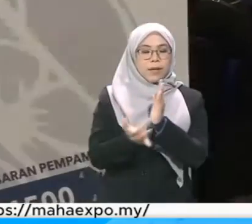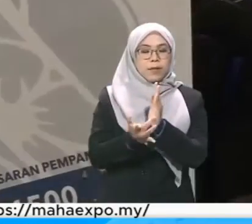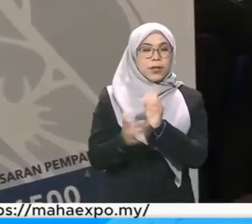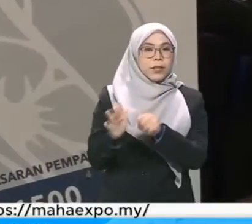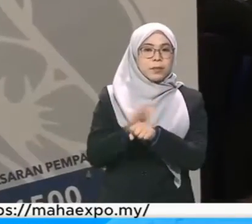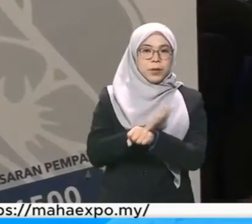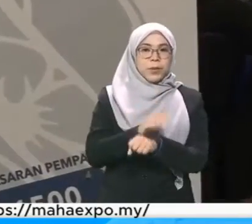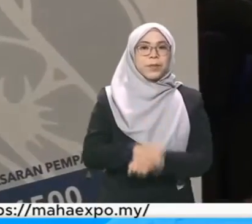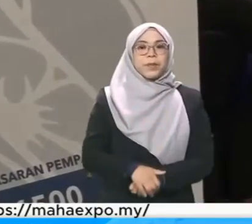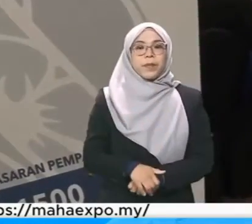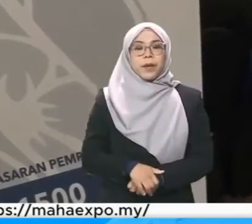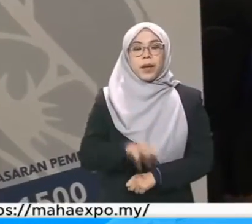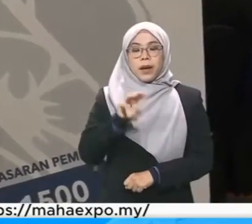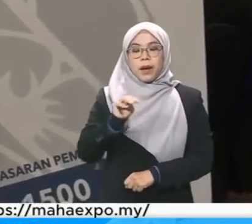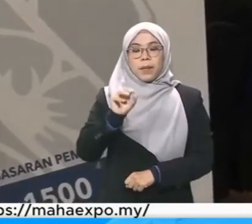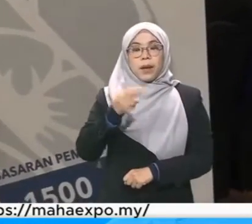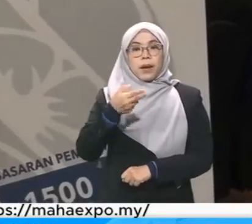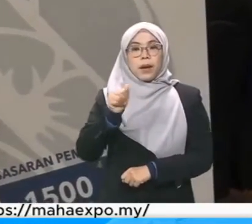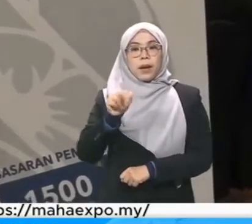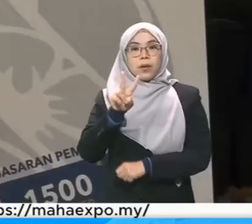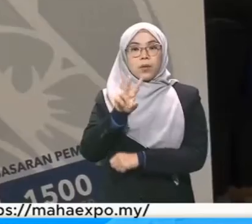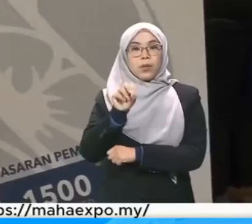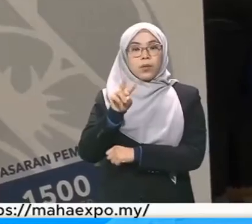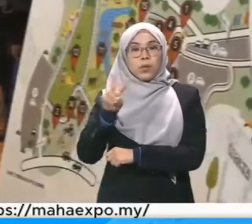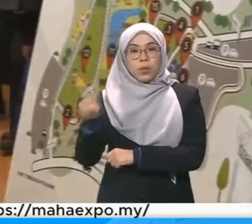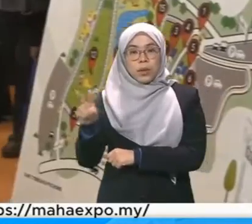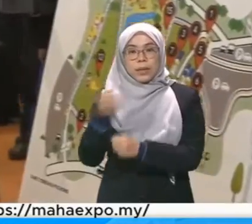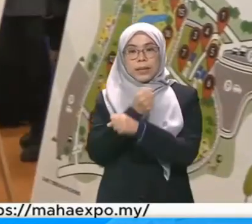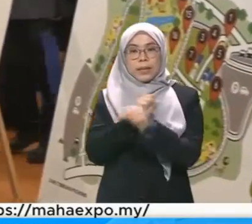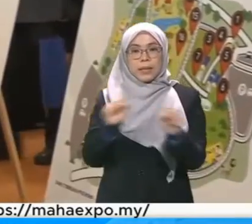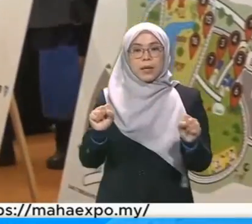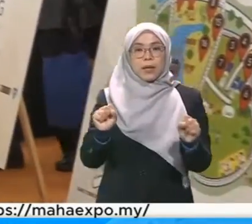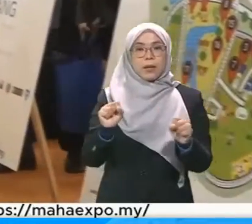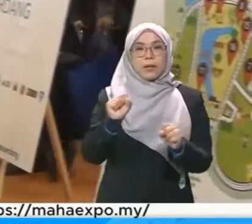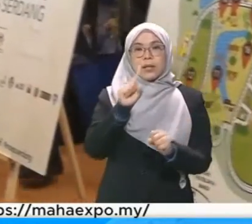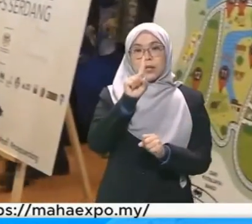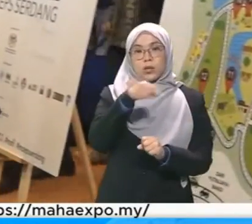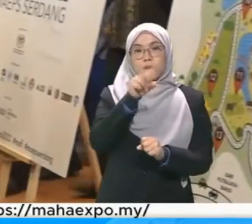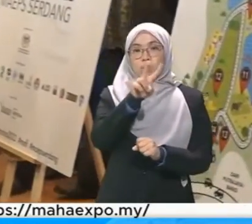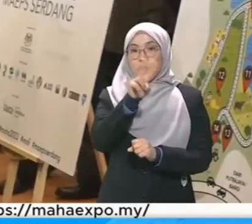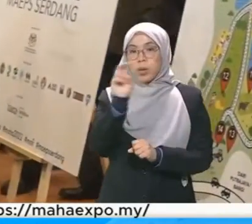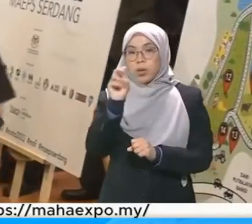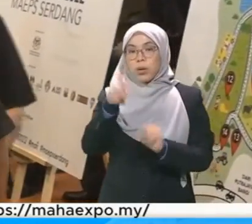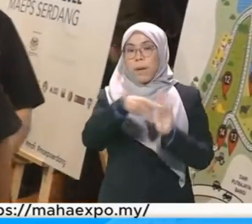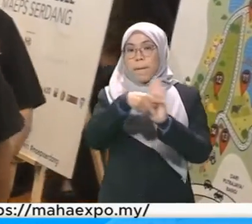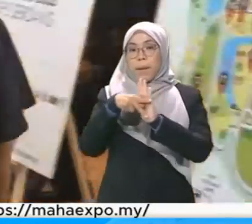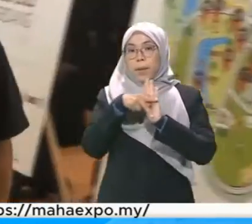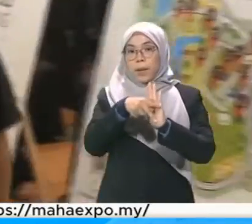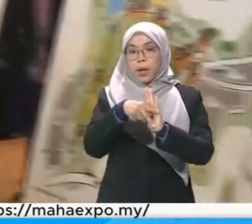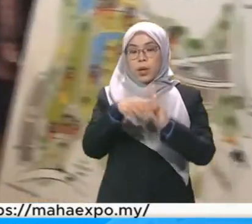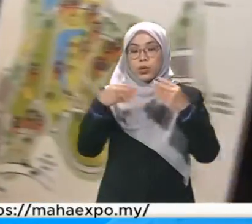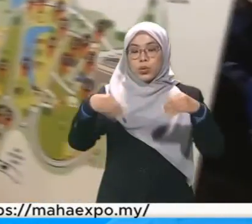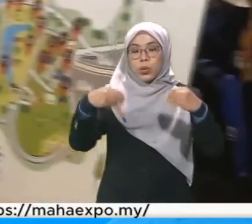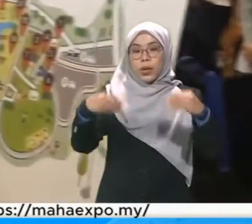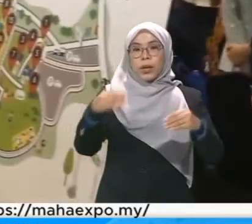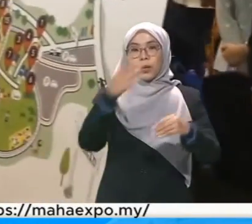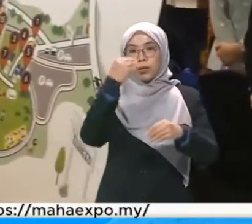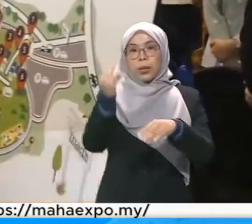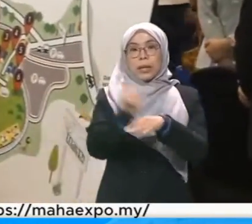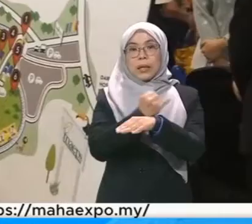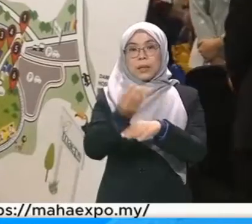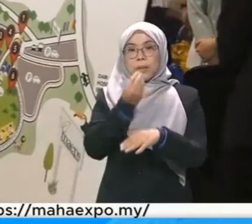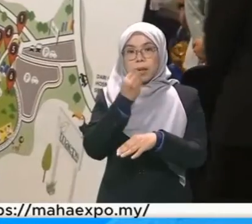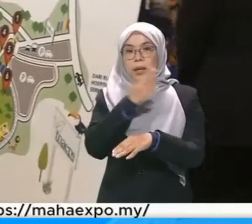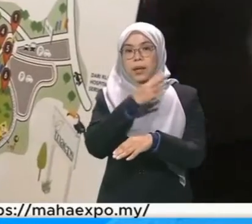sepenuhnya mah 2008 juga menyediakan 1500 Ruang pameran dan jualan antaranya jualan produk industri